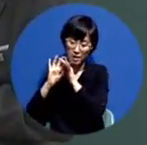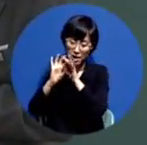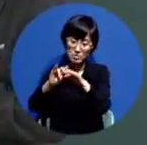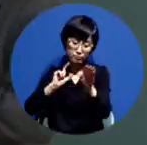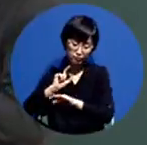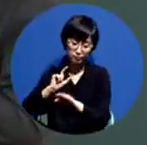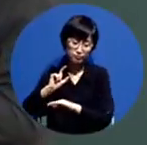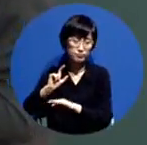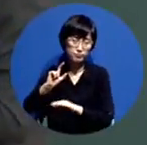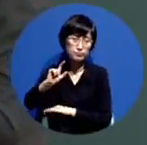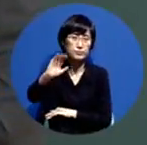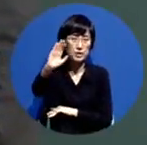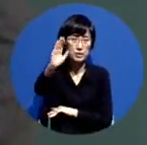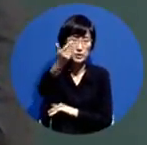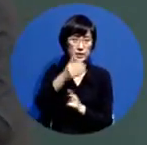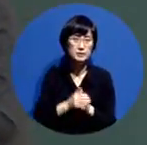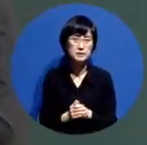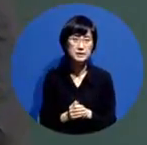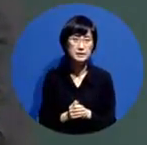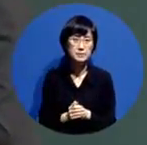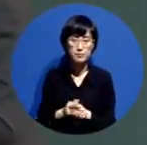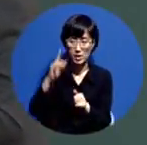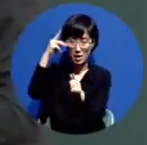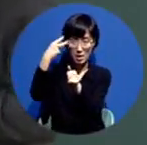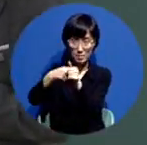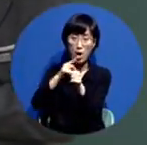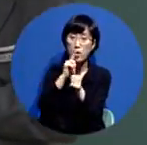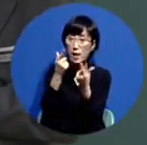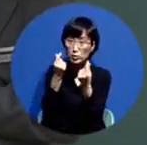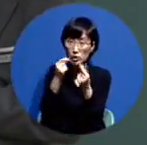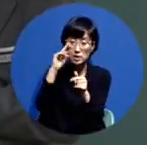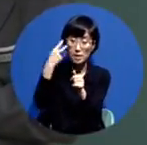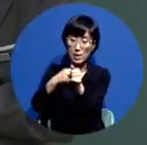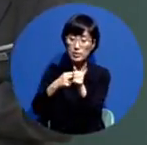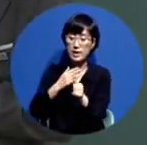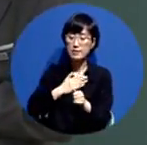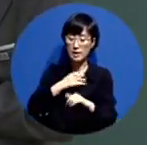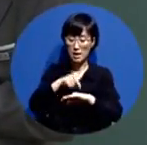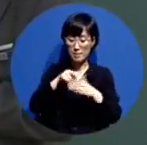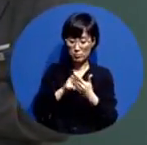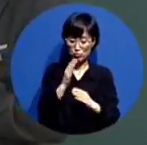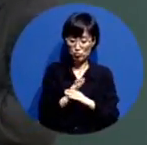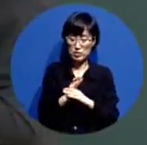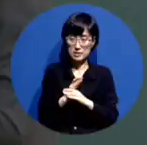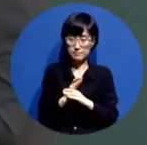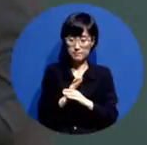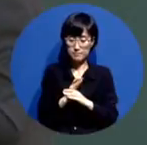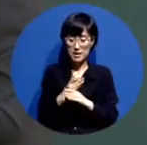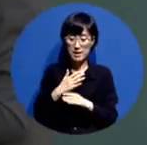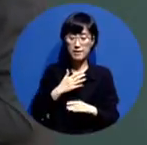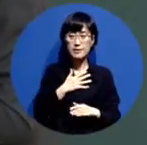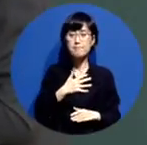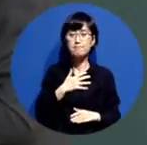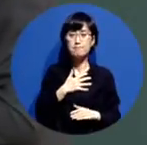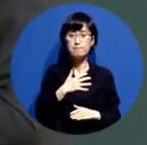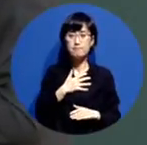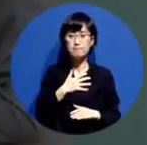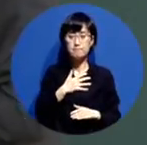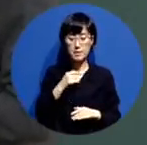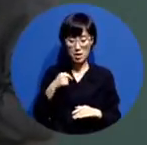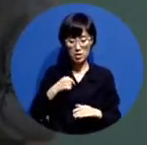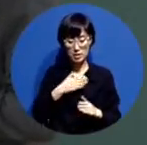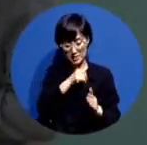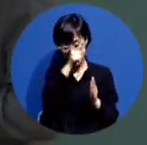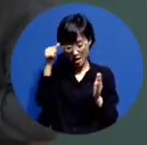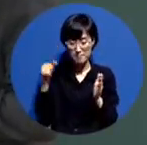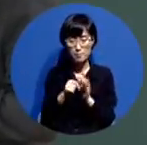什么呢 내가너에게전달한내중심을 我向你传达的我的中心 내가슴을 我的心 내인생